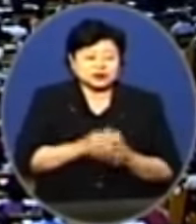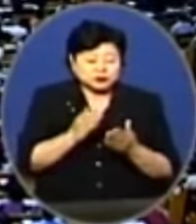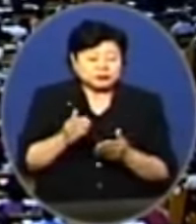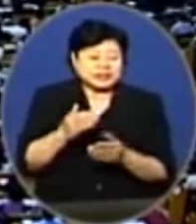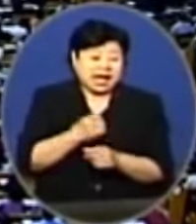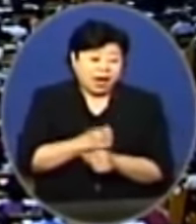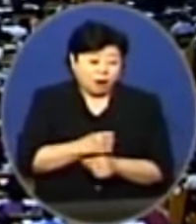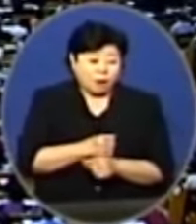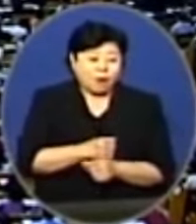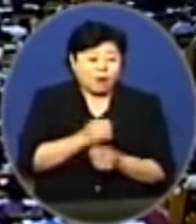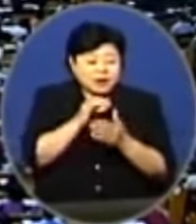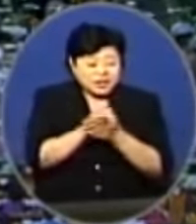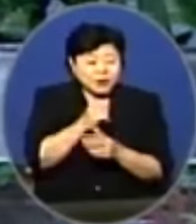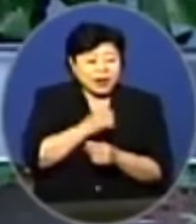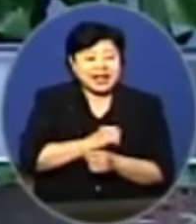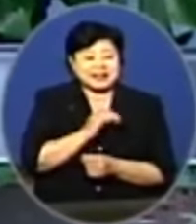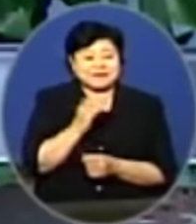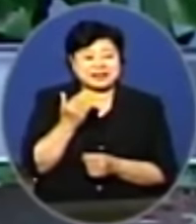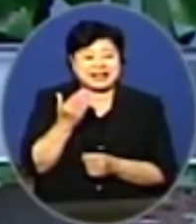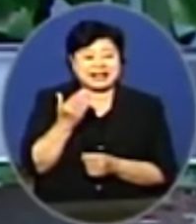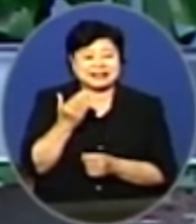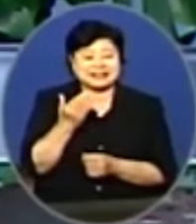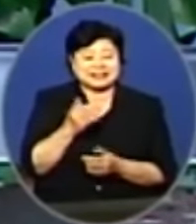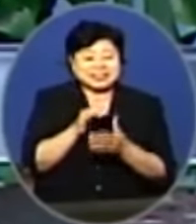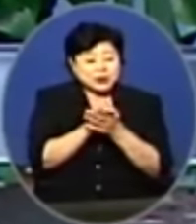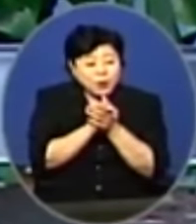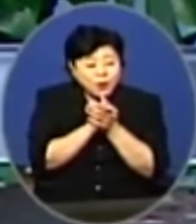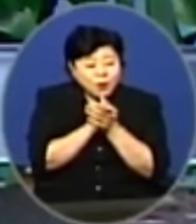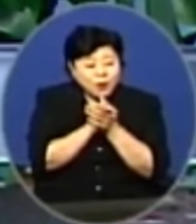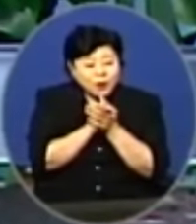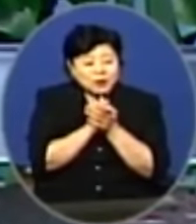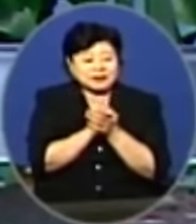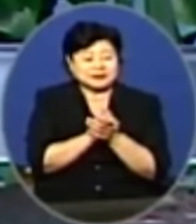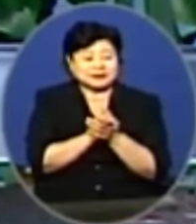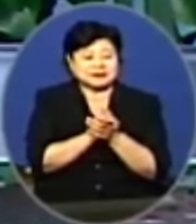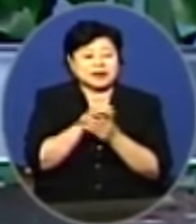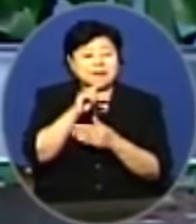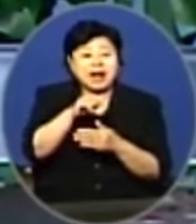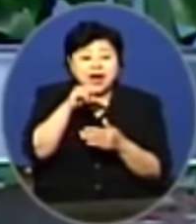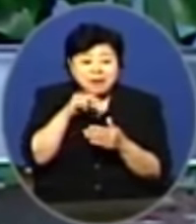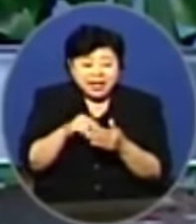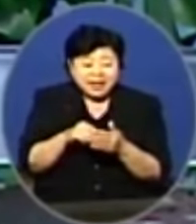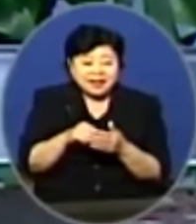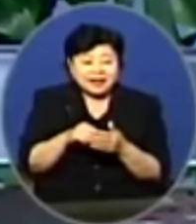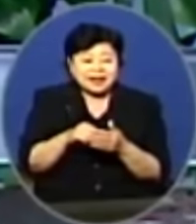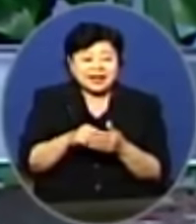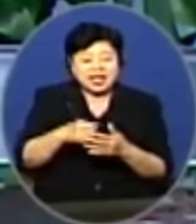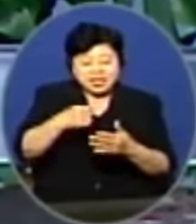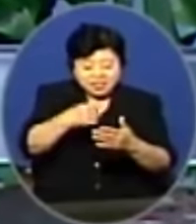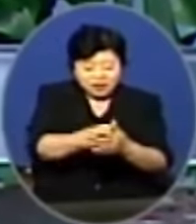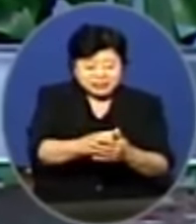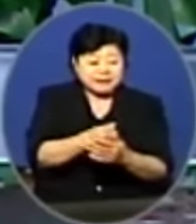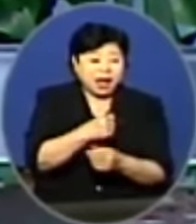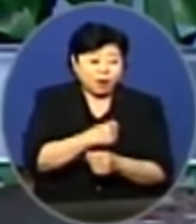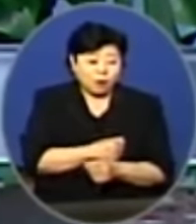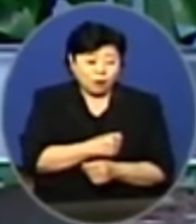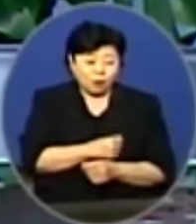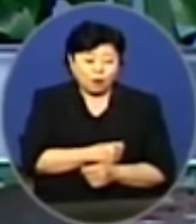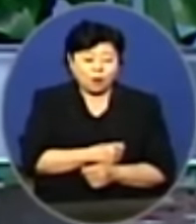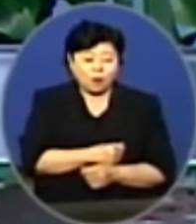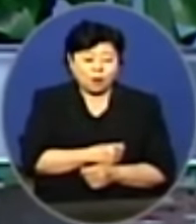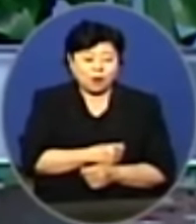하고 기도를 해야 되는 것입니다. 기도는 마음의 결심을 하고